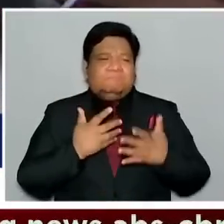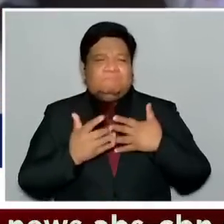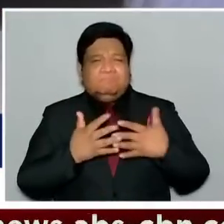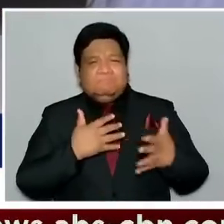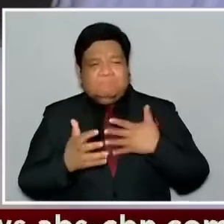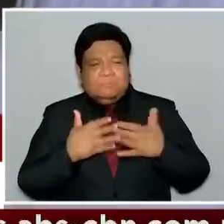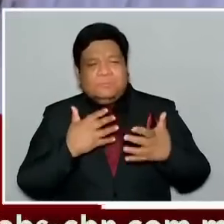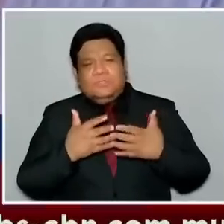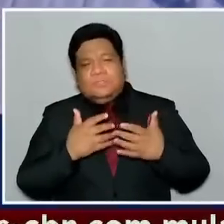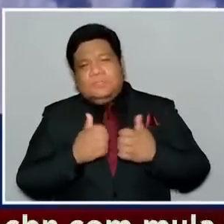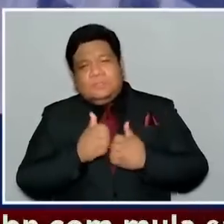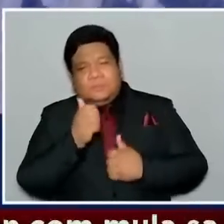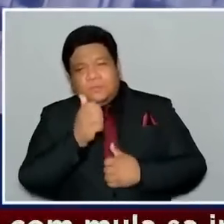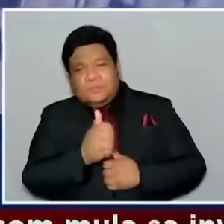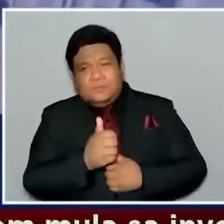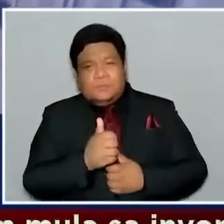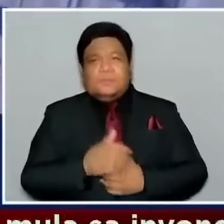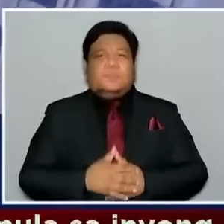Nakakayo.